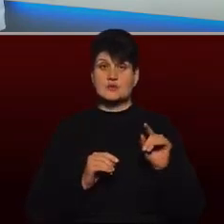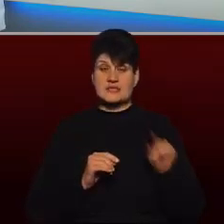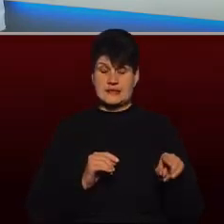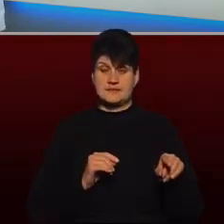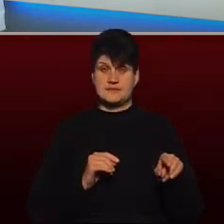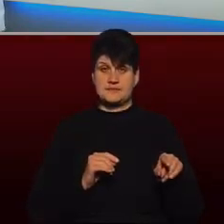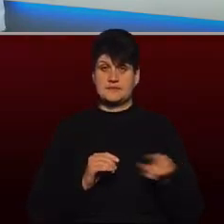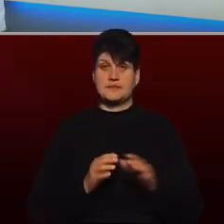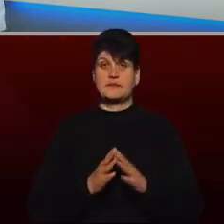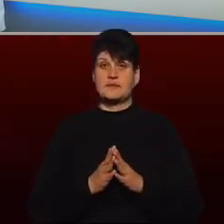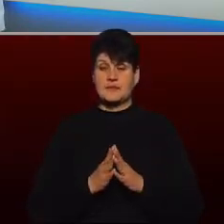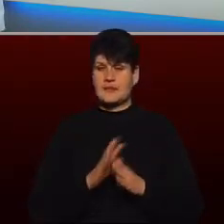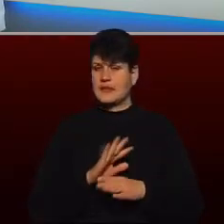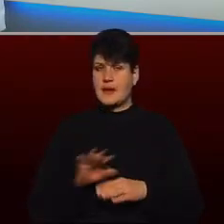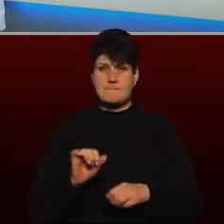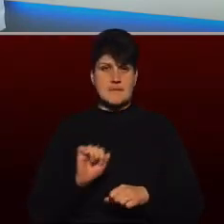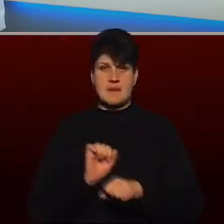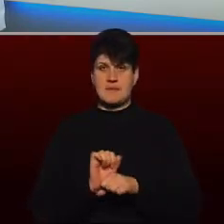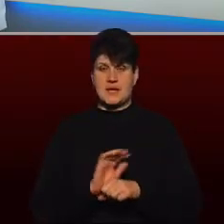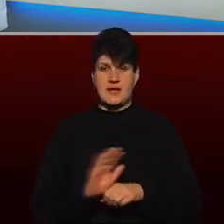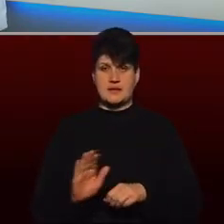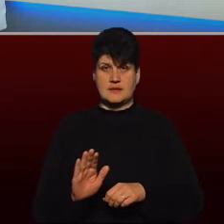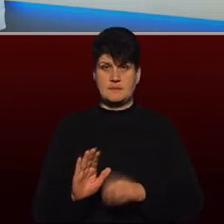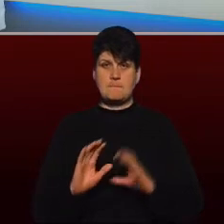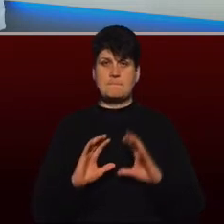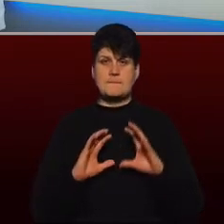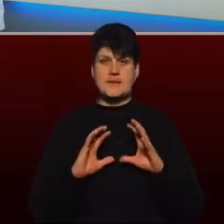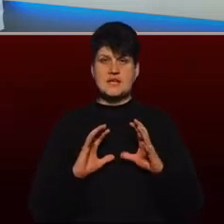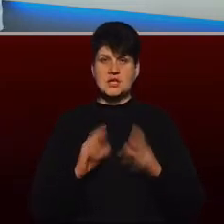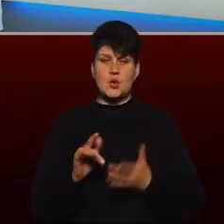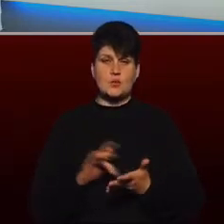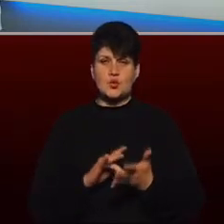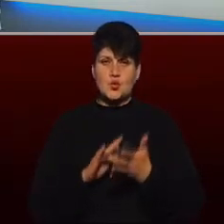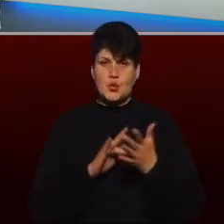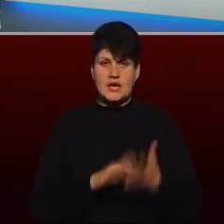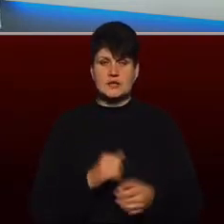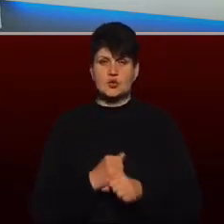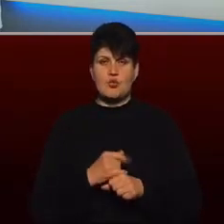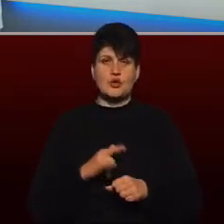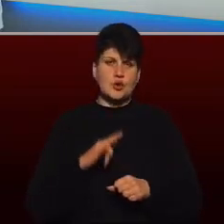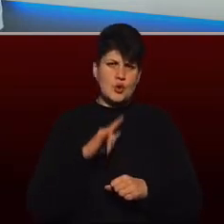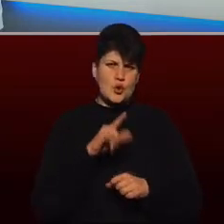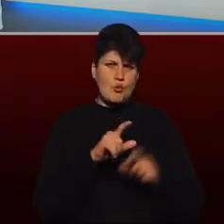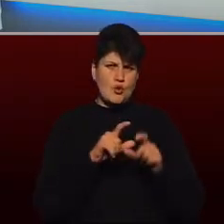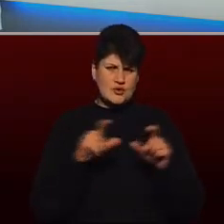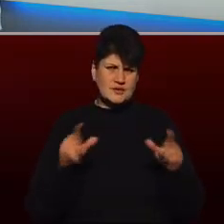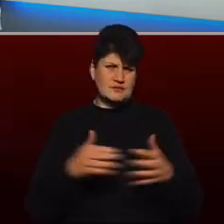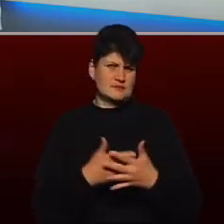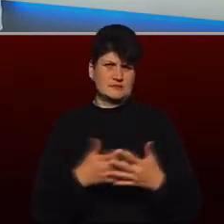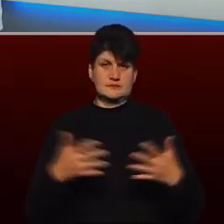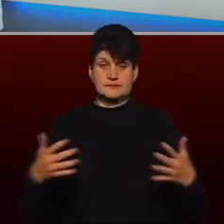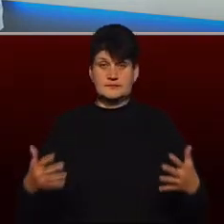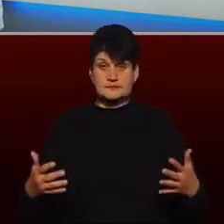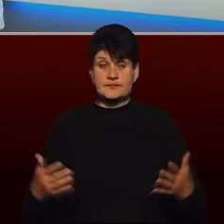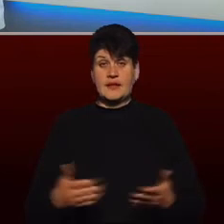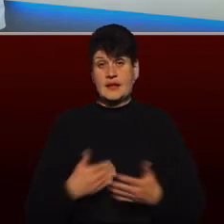не припиняти міжнародний туризм, роботу аеропортів і таке інше. Я думаю,